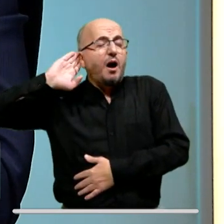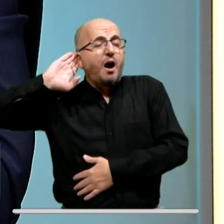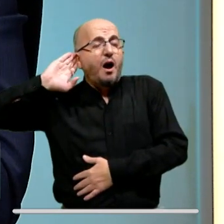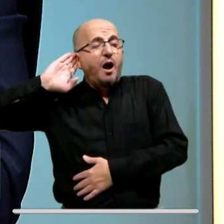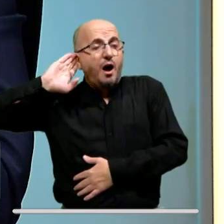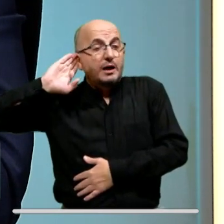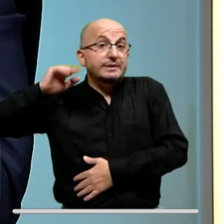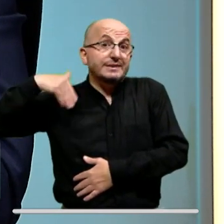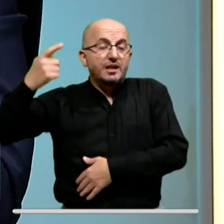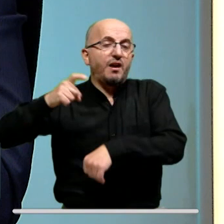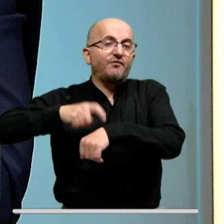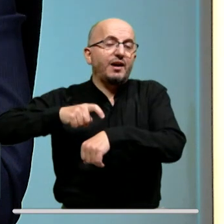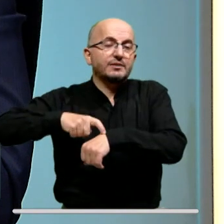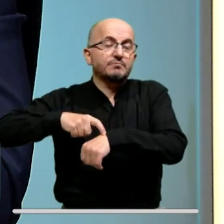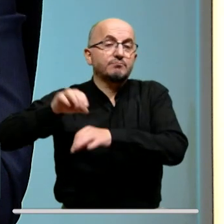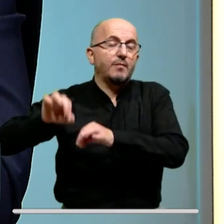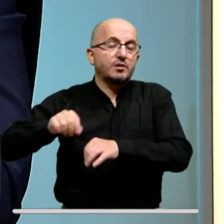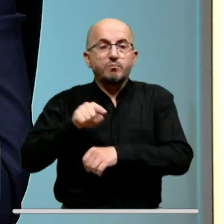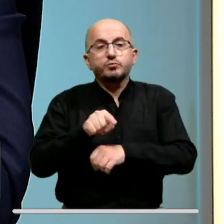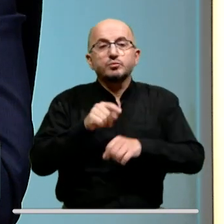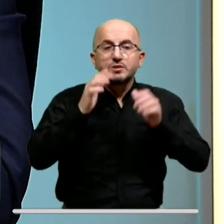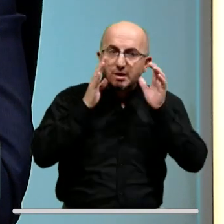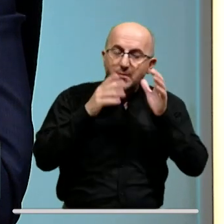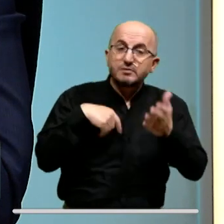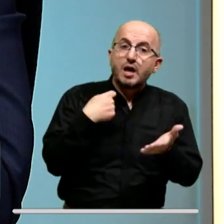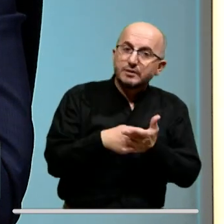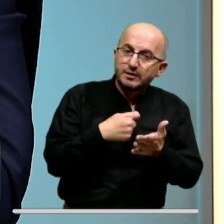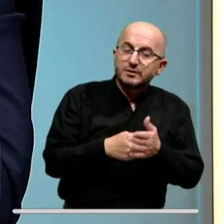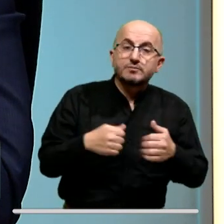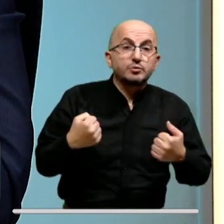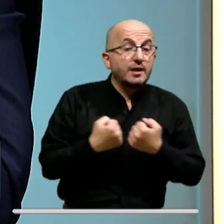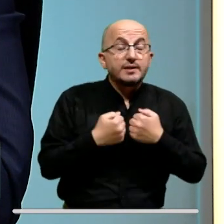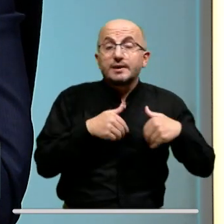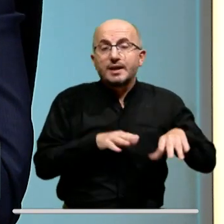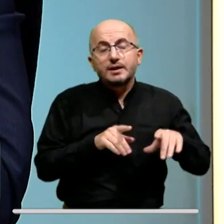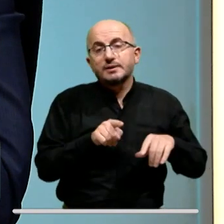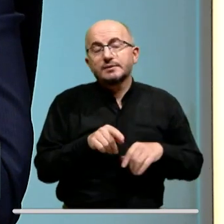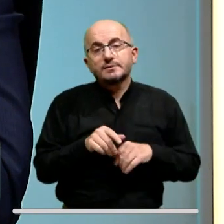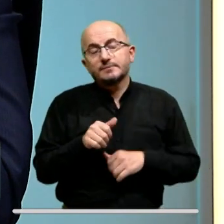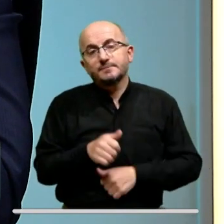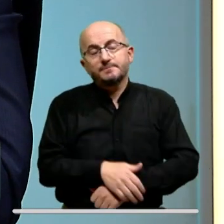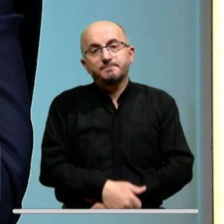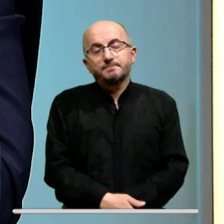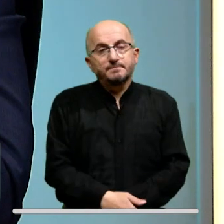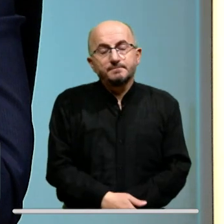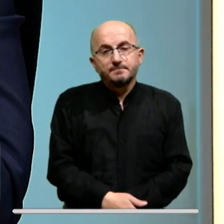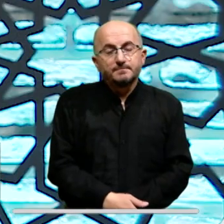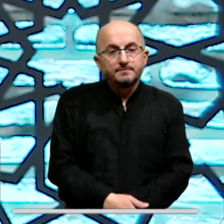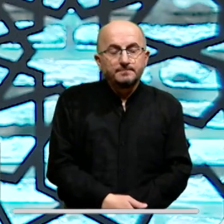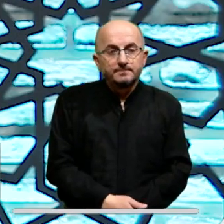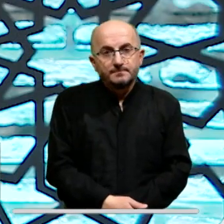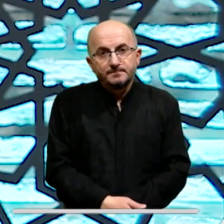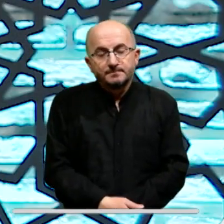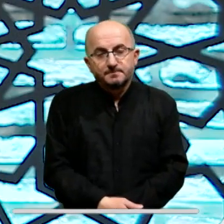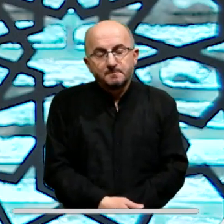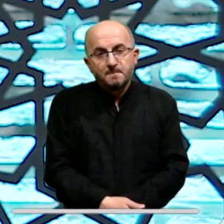diğer vakit için. Hı hı. Bu namaz bir edadır, bir kaza değildir. Bunu kaza etmesine gerek yoktur. Eyvallah hocam. Teşekkür ederiz. Mithat